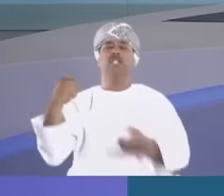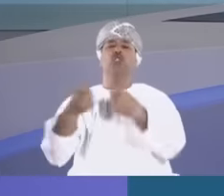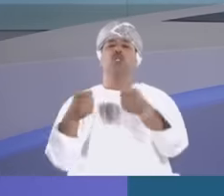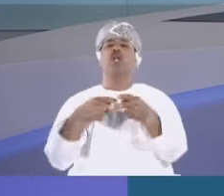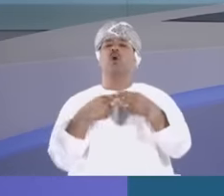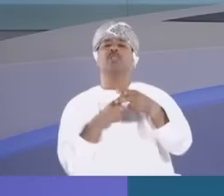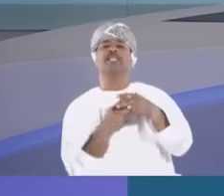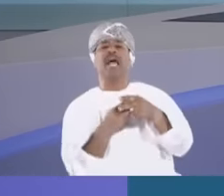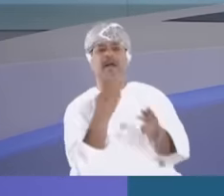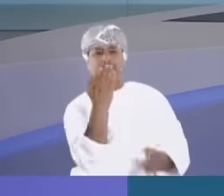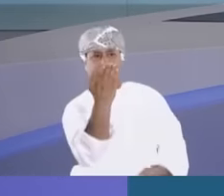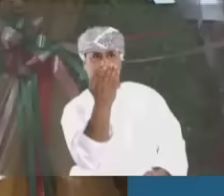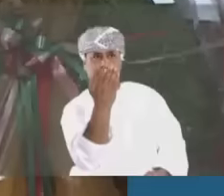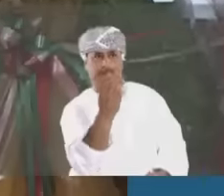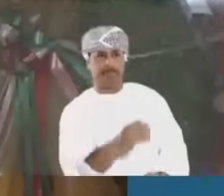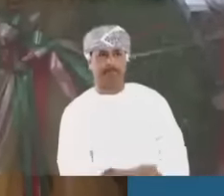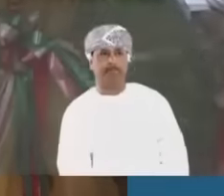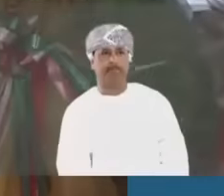والصناعة.